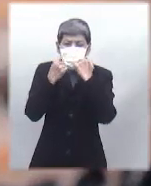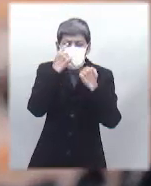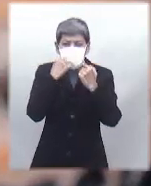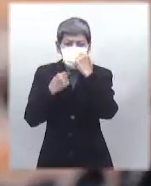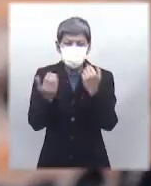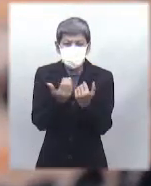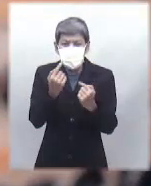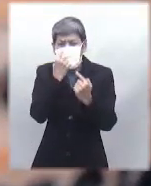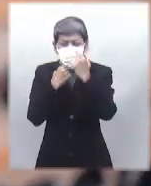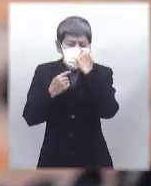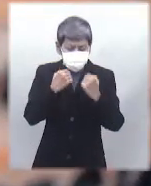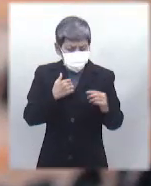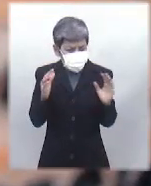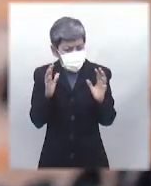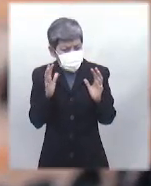เรียกว่า